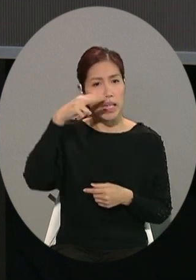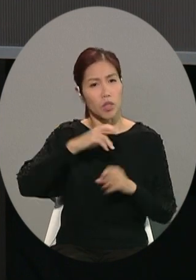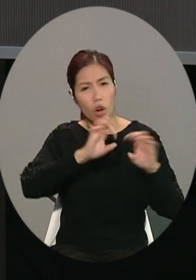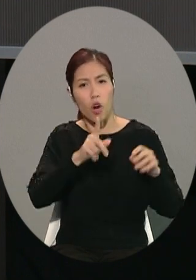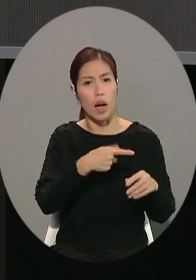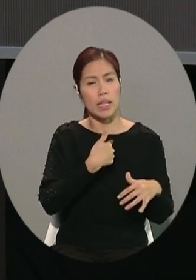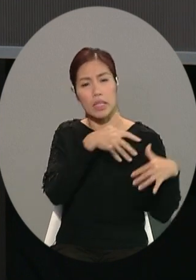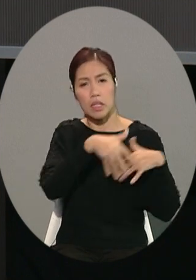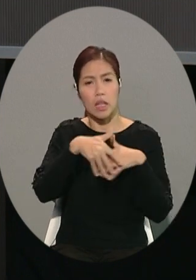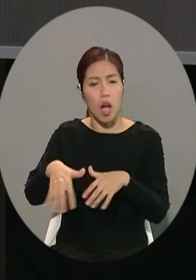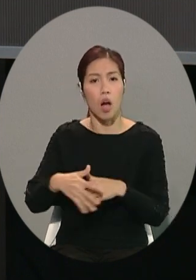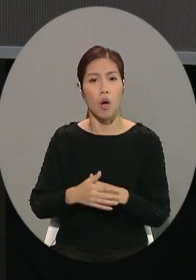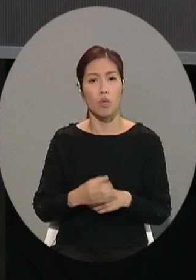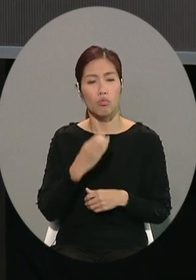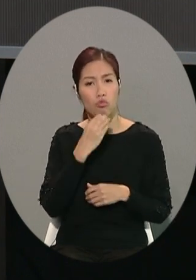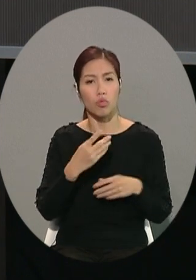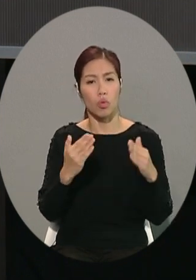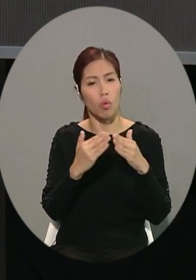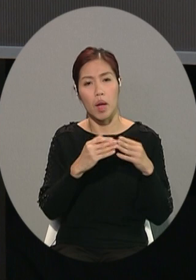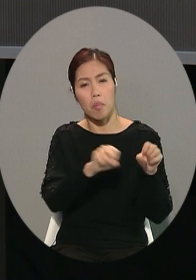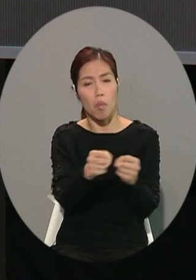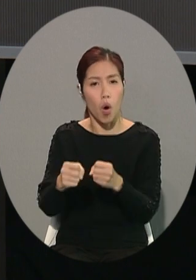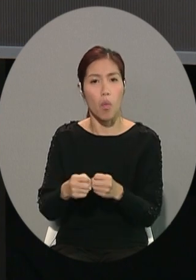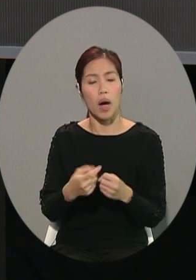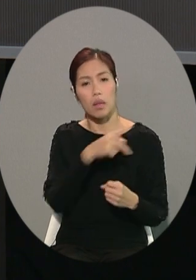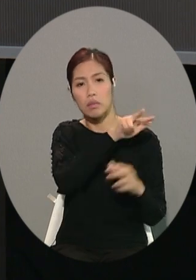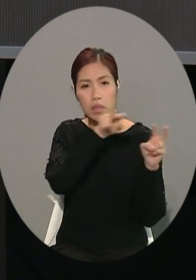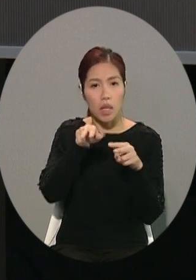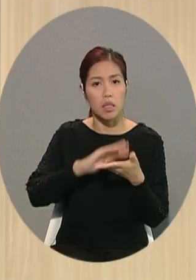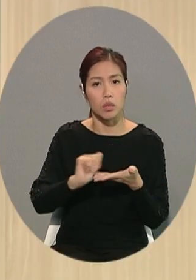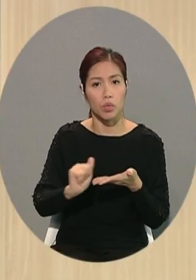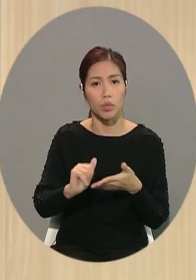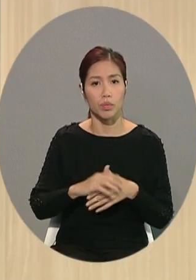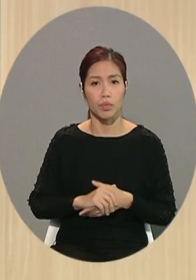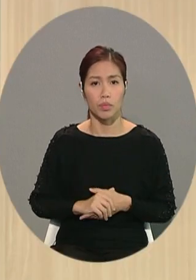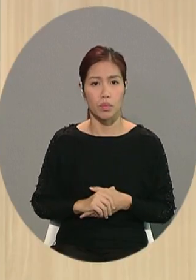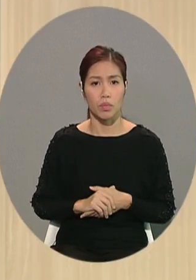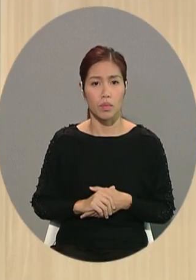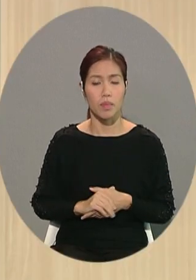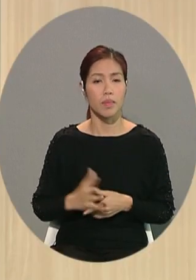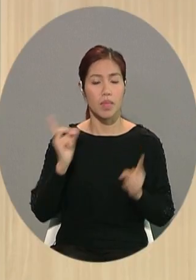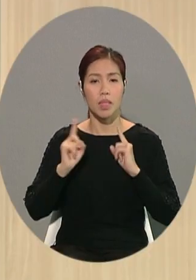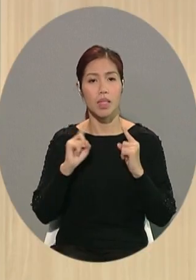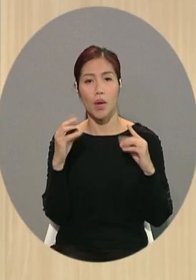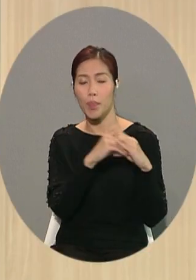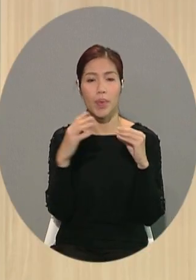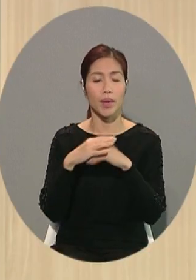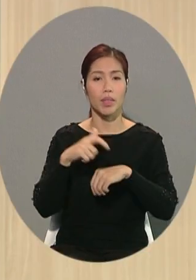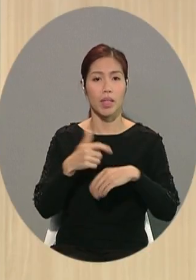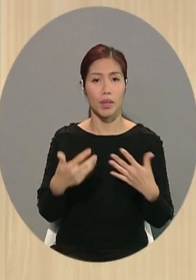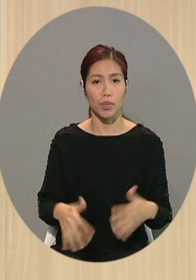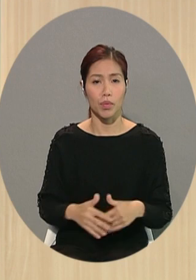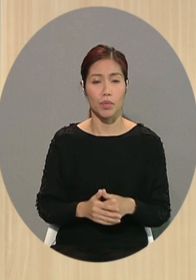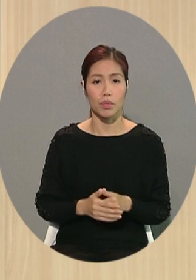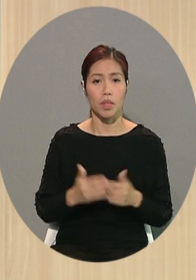破壞緊東涌嘅家。麻煩大家睇清楚雙眼。 好，自由辯論嘅時間咧都用曬啦，跟住落